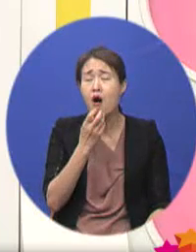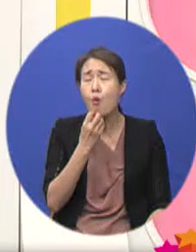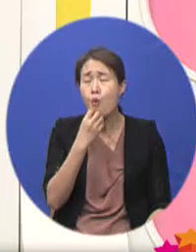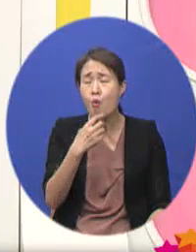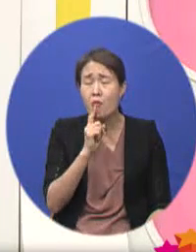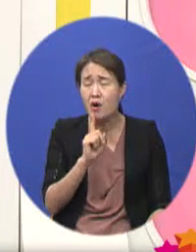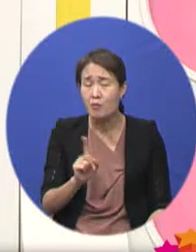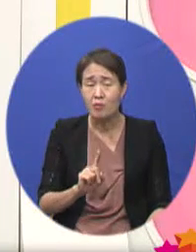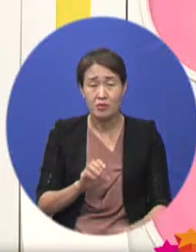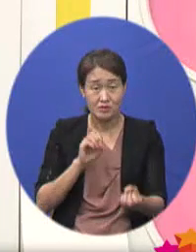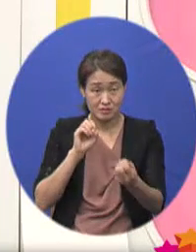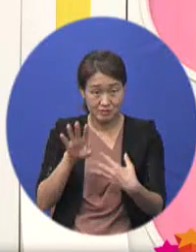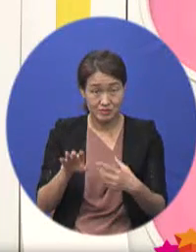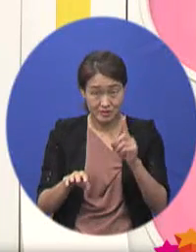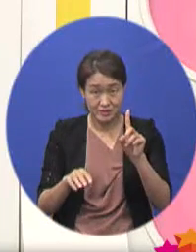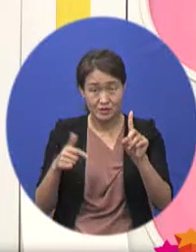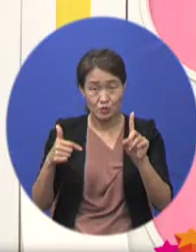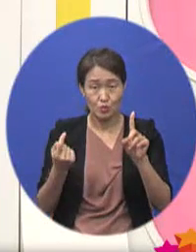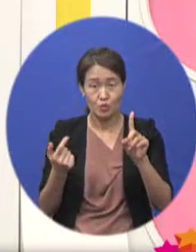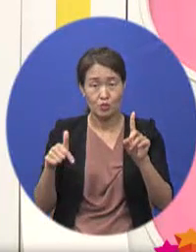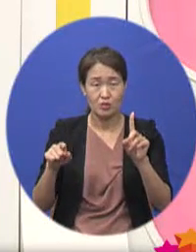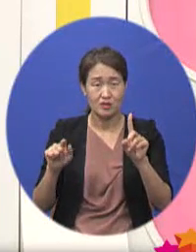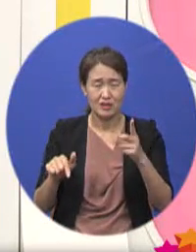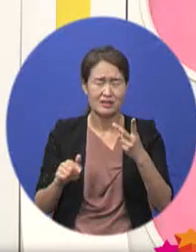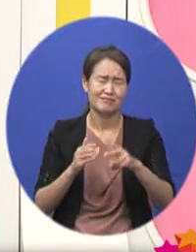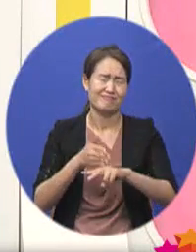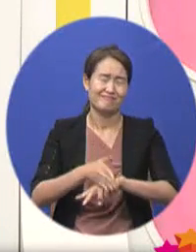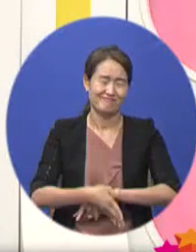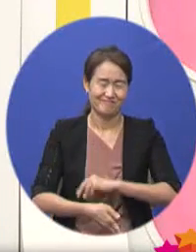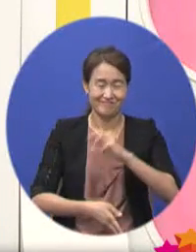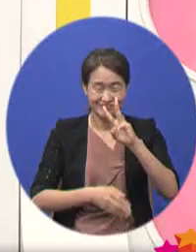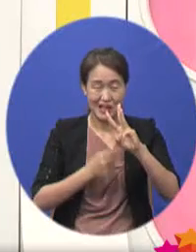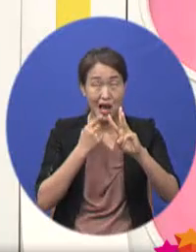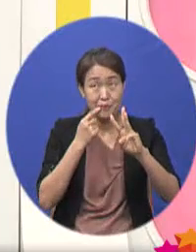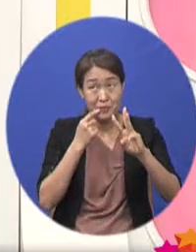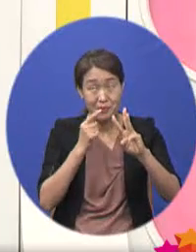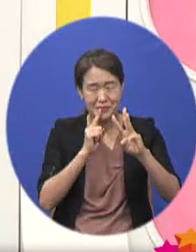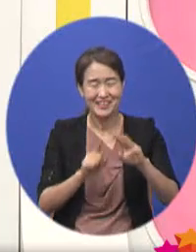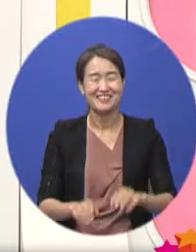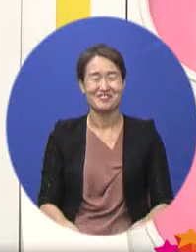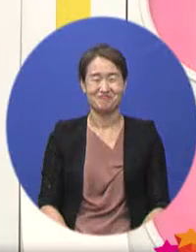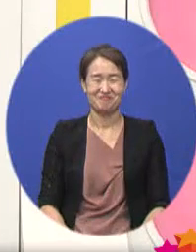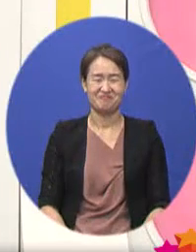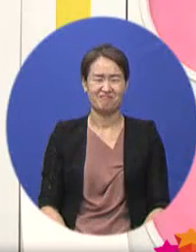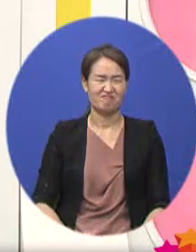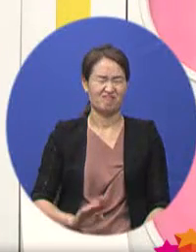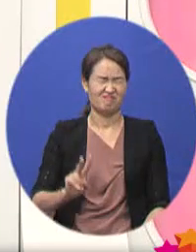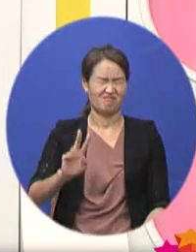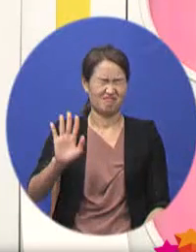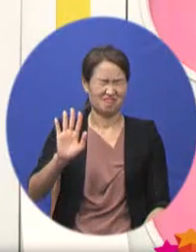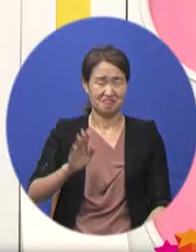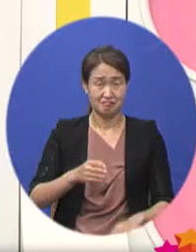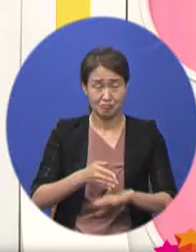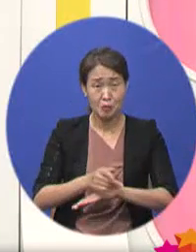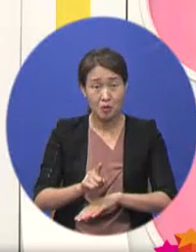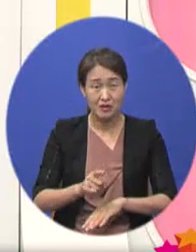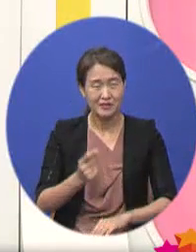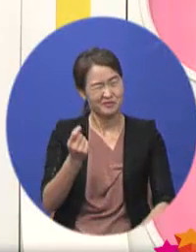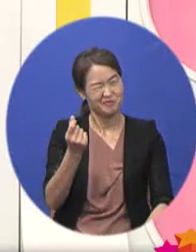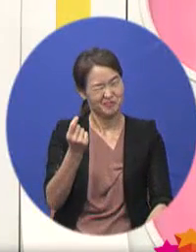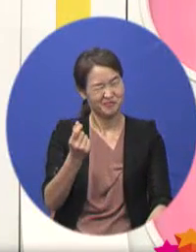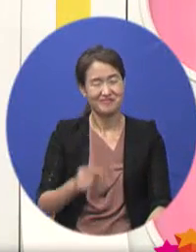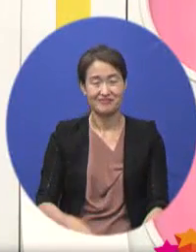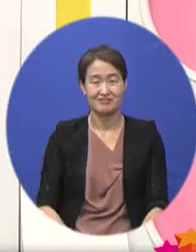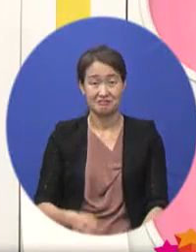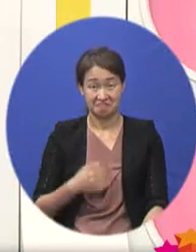보기 드릴게요. 1번 노각. 2번 지각. 지각은 3번 미각. 때 지각한 사람. 지각 많이 했어 안 했어요? 저 조금 했어요. 네,